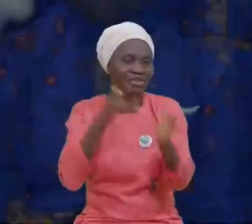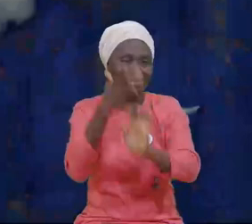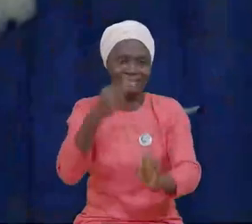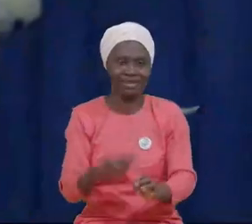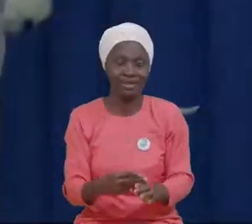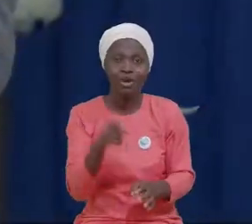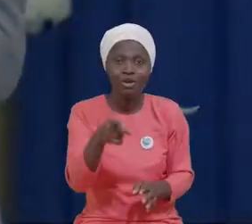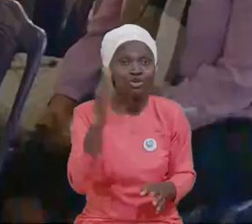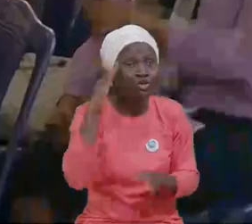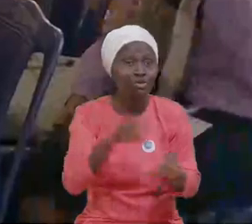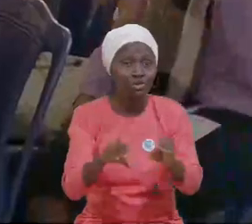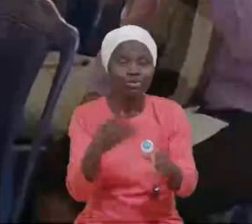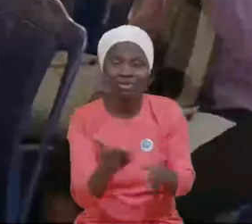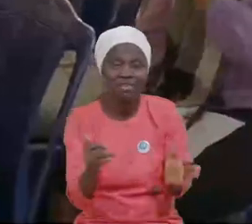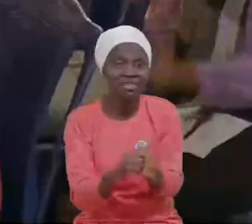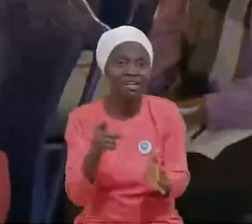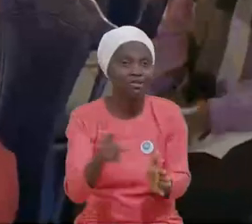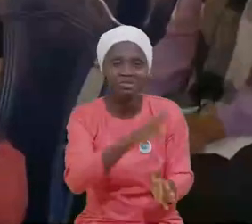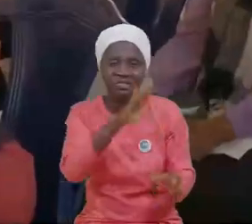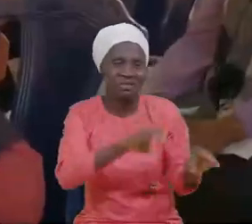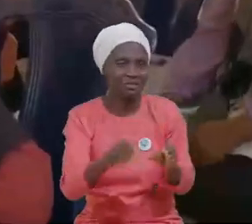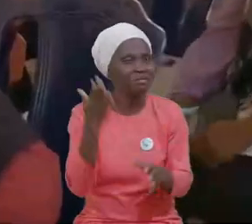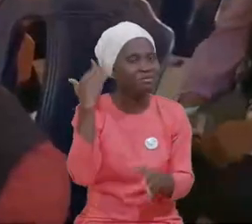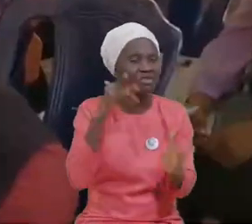Tu feras des choses que tu n'as jamais pu faire.